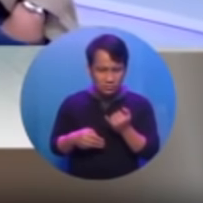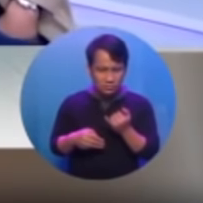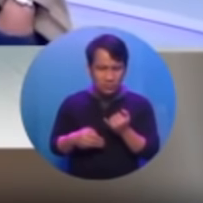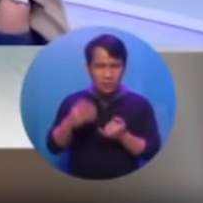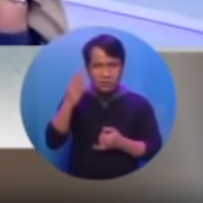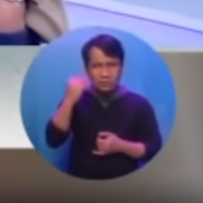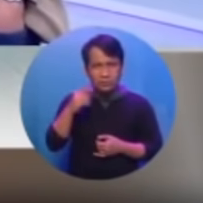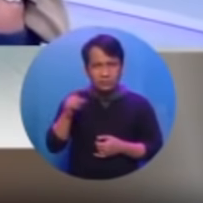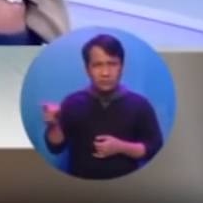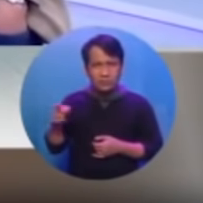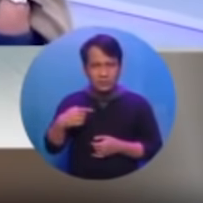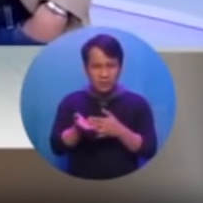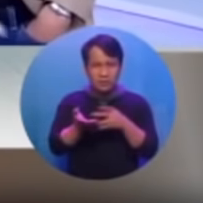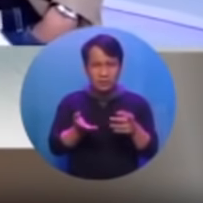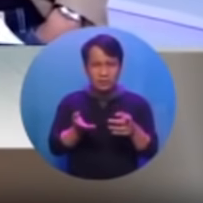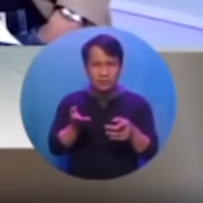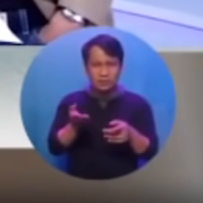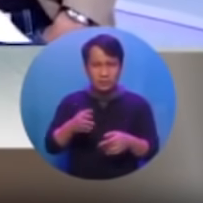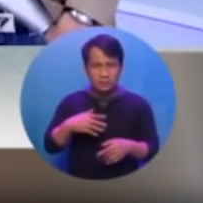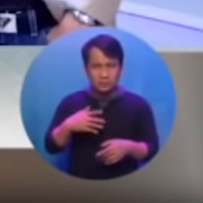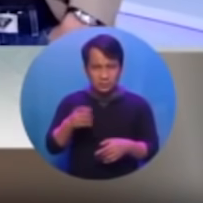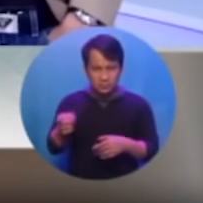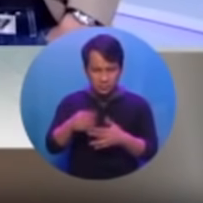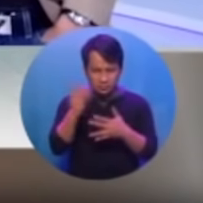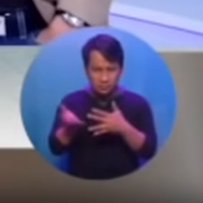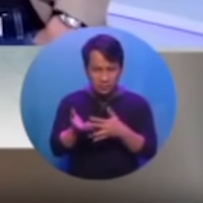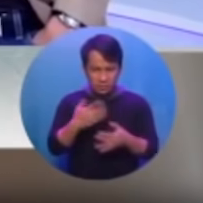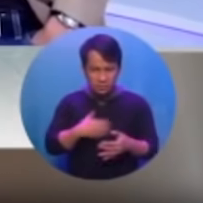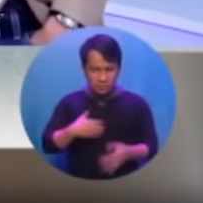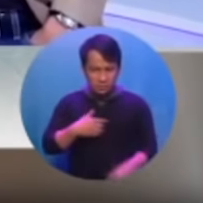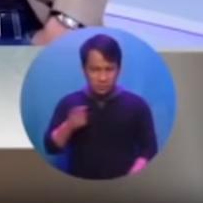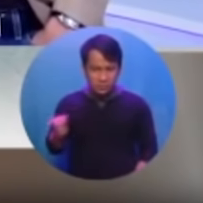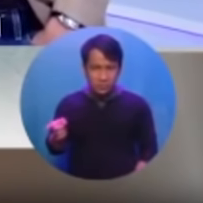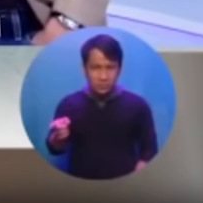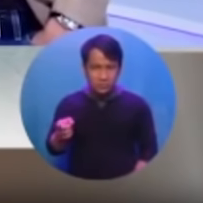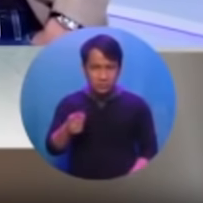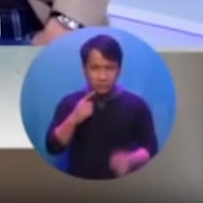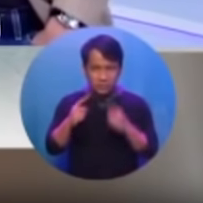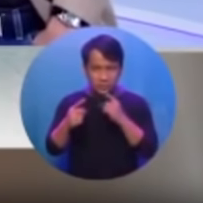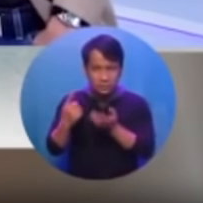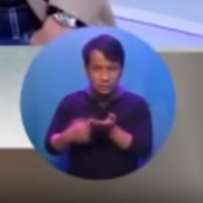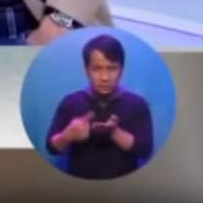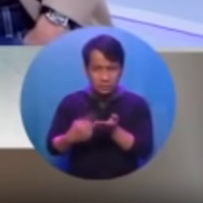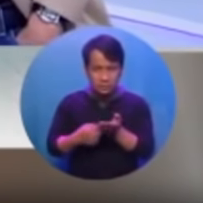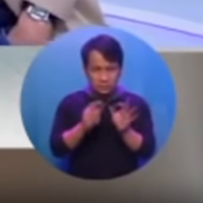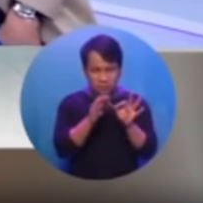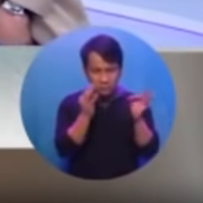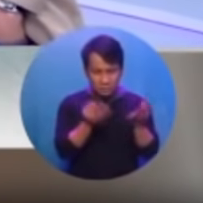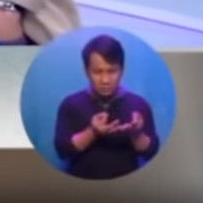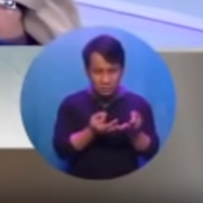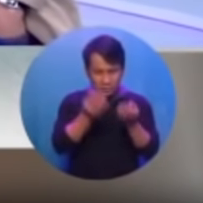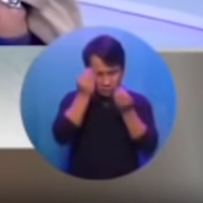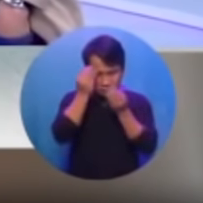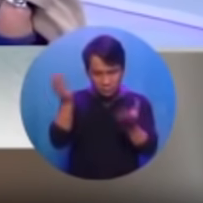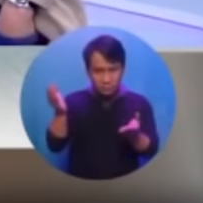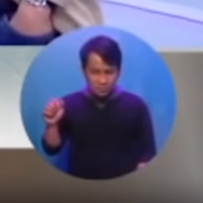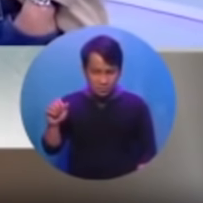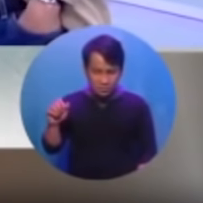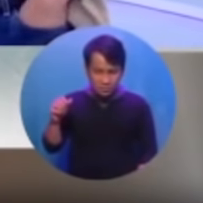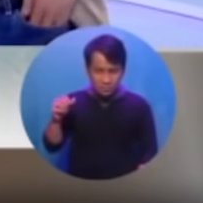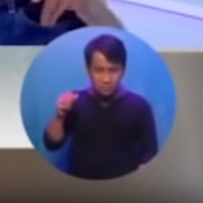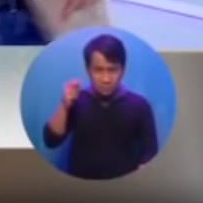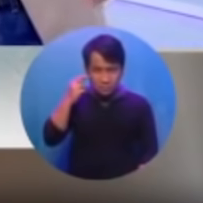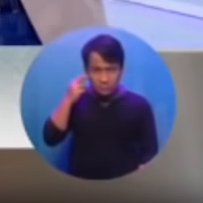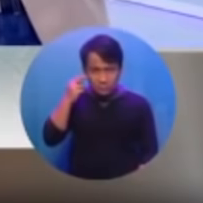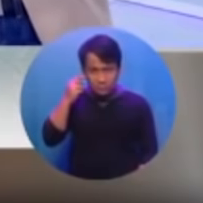nga po, bakit pa nagsampa ng kasong estafa? Yung ba'y pinag-usapan na ng inyong pamilya at sinabihan na ho ba itong si Sergeant